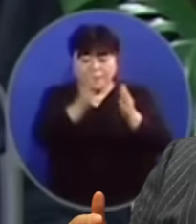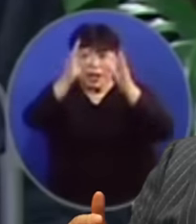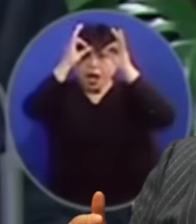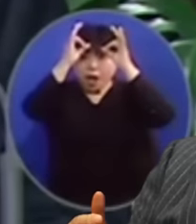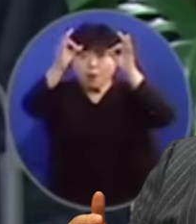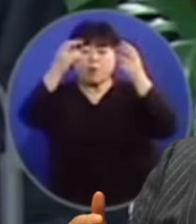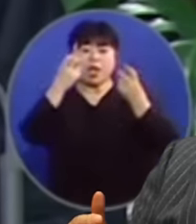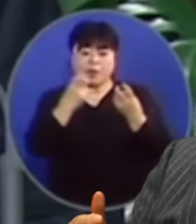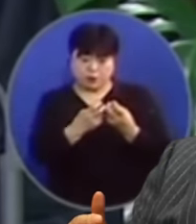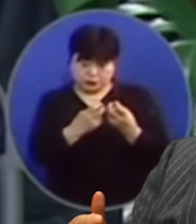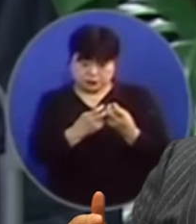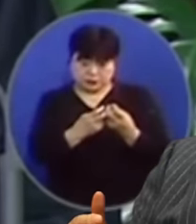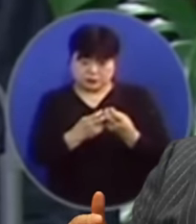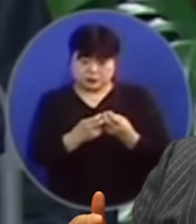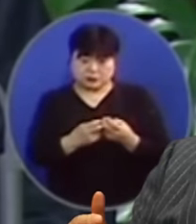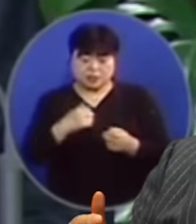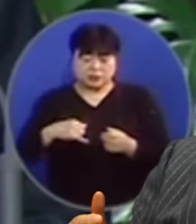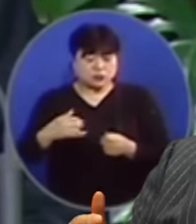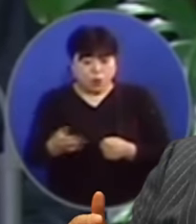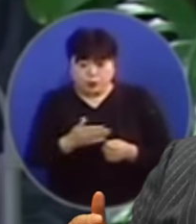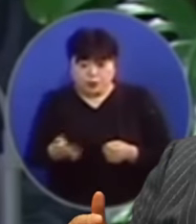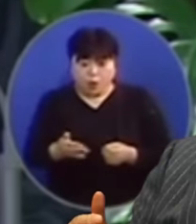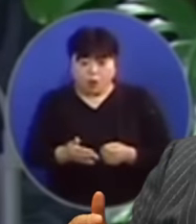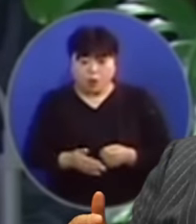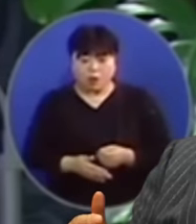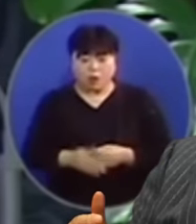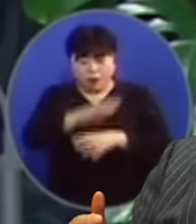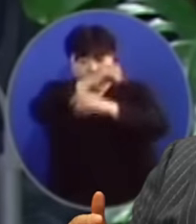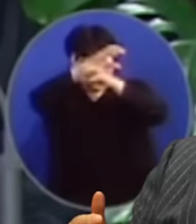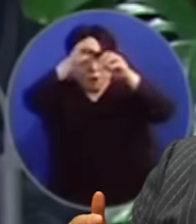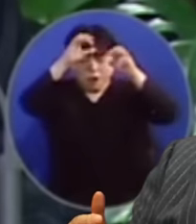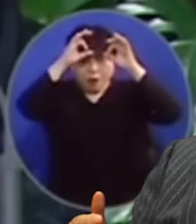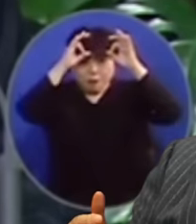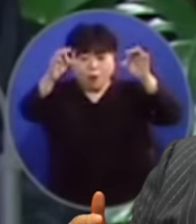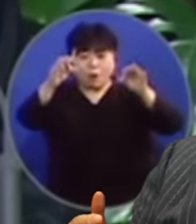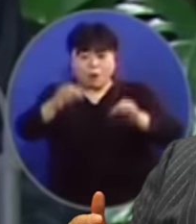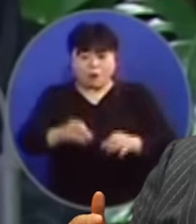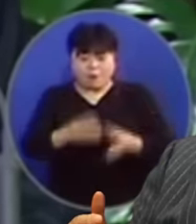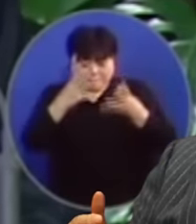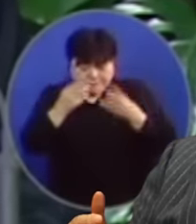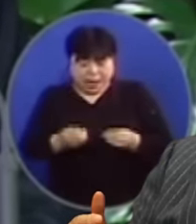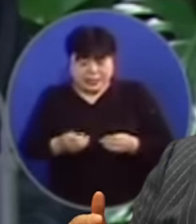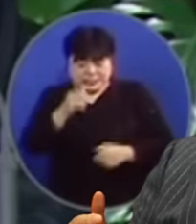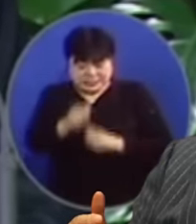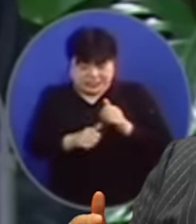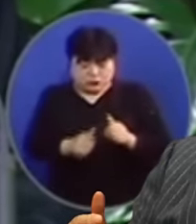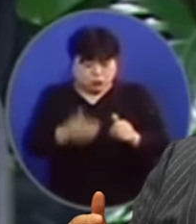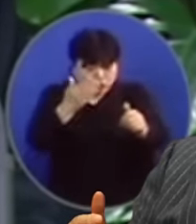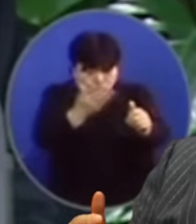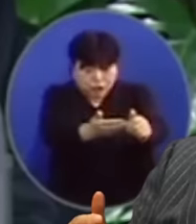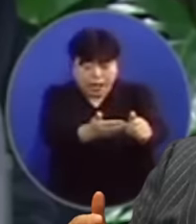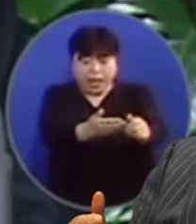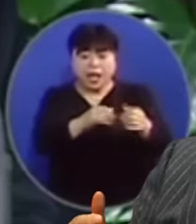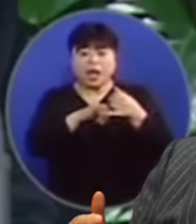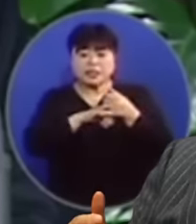것입니다. 지금 자손이 없는데 별 보고서 별처럼 자손이 많다는 것입니다. 너 자손이 저처럼